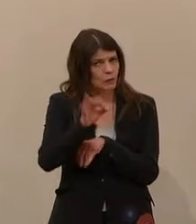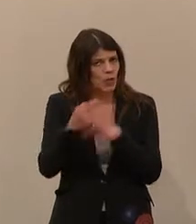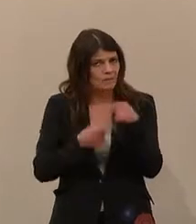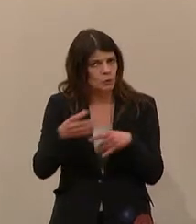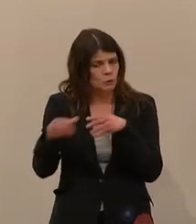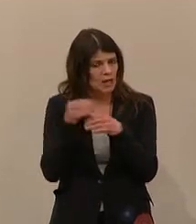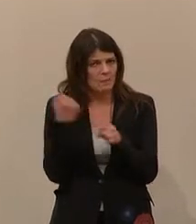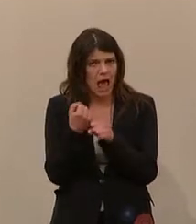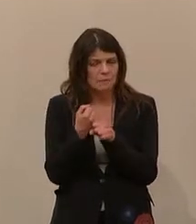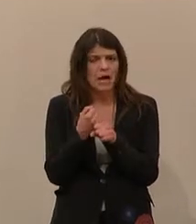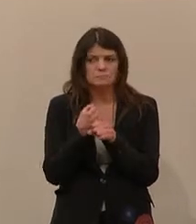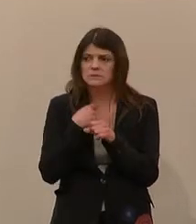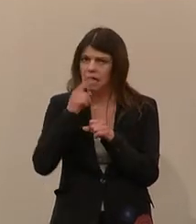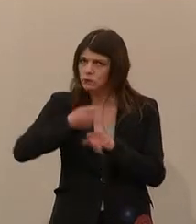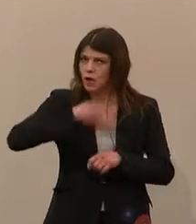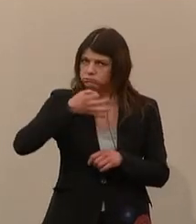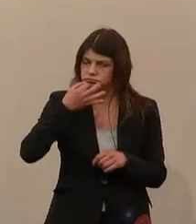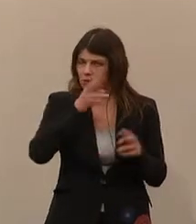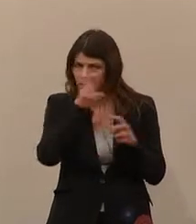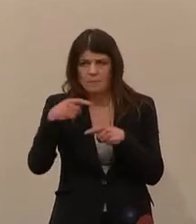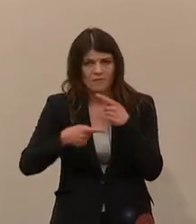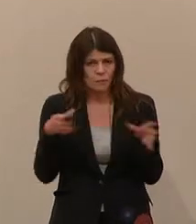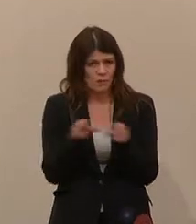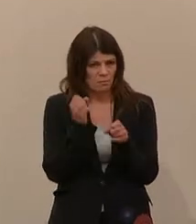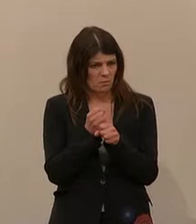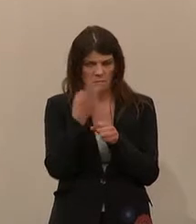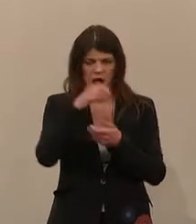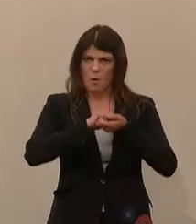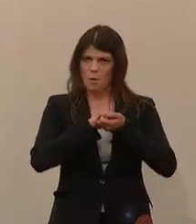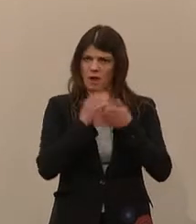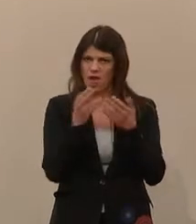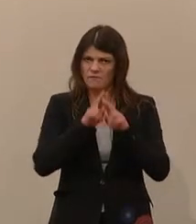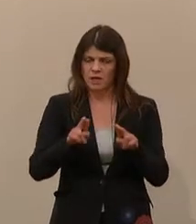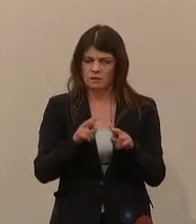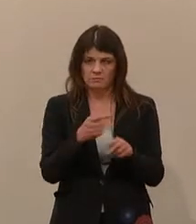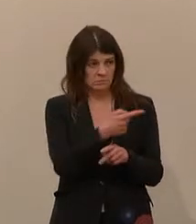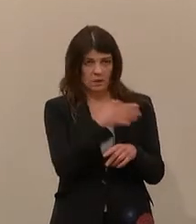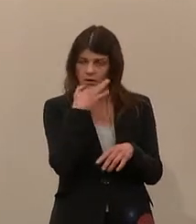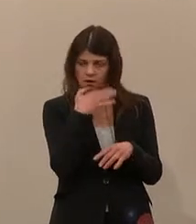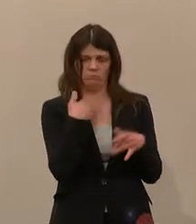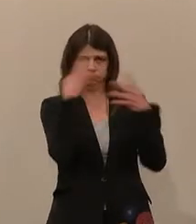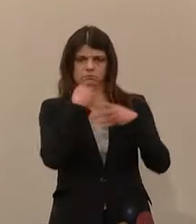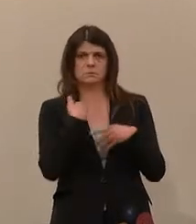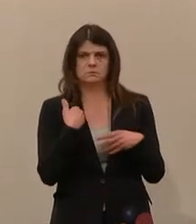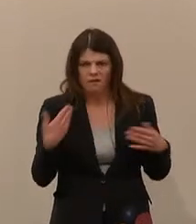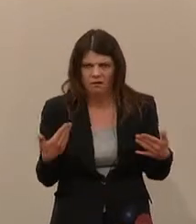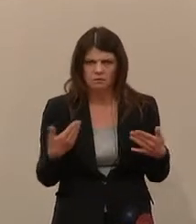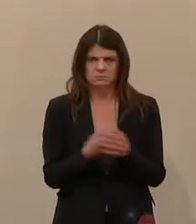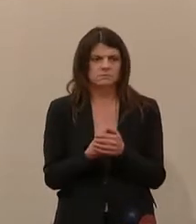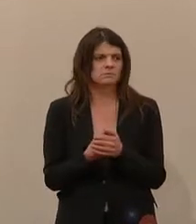Entwicklungszusammenarbeit, zum Thema Entwicklungszusammenarbeit zu sprechen, aber der Herr Kollege Leichtfried hat mich total durcheinander gebracht.